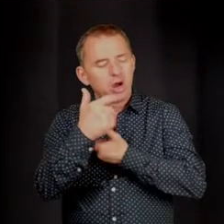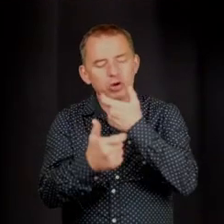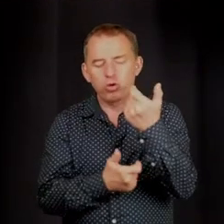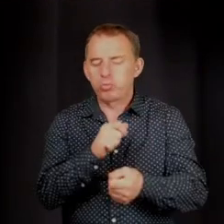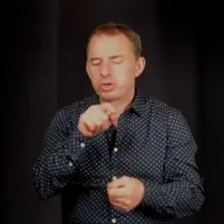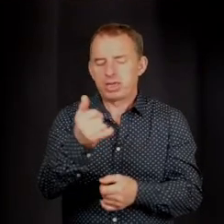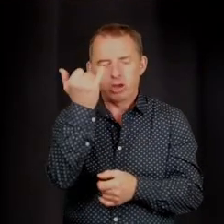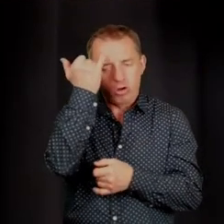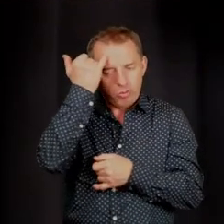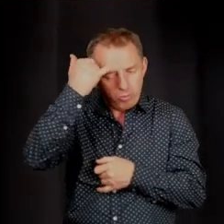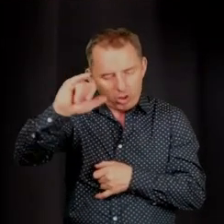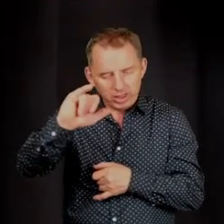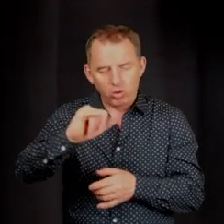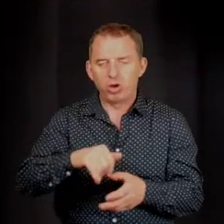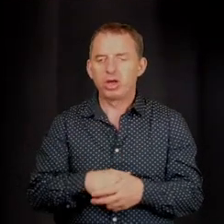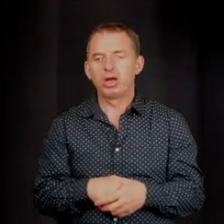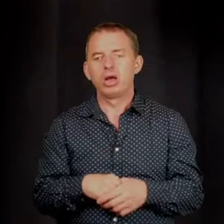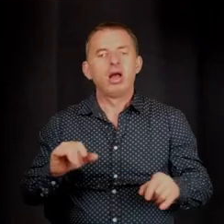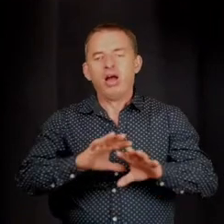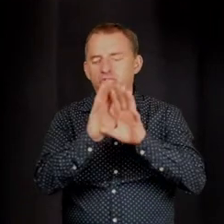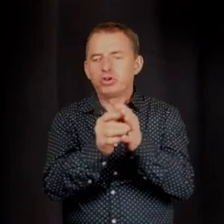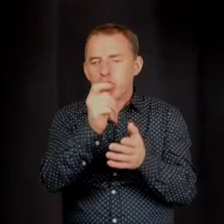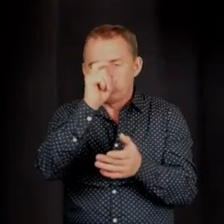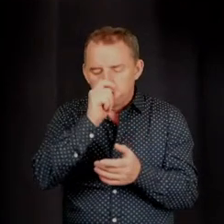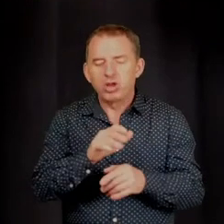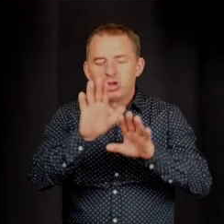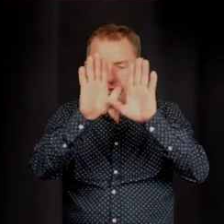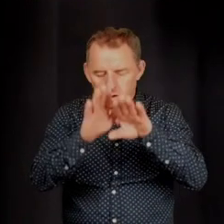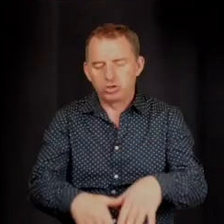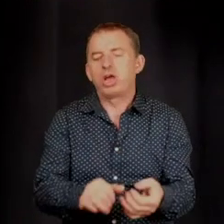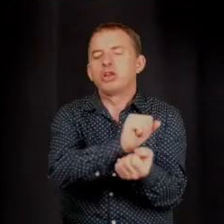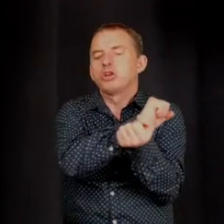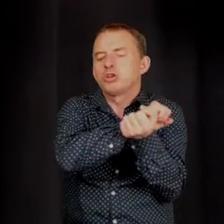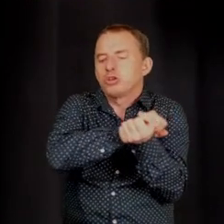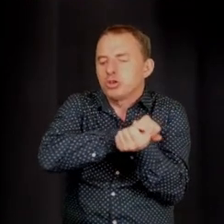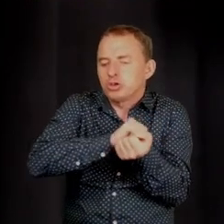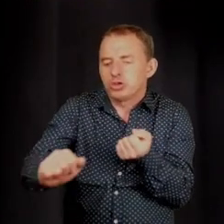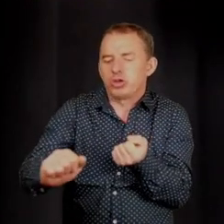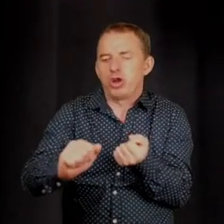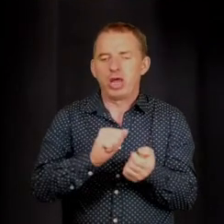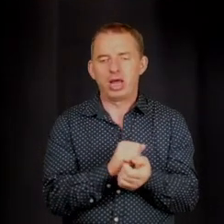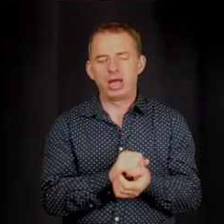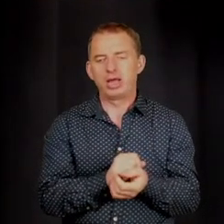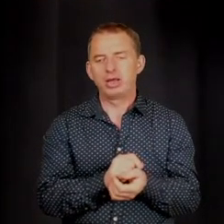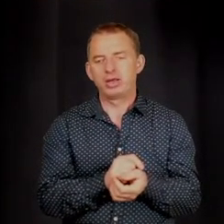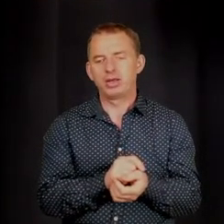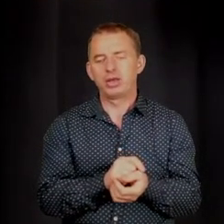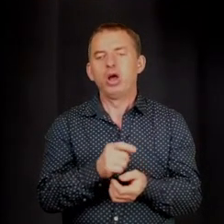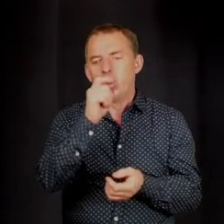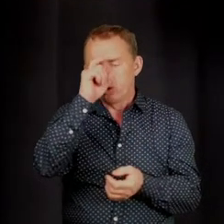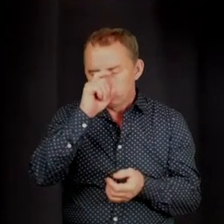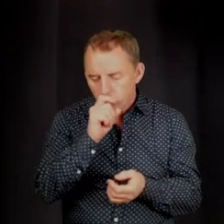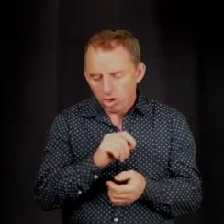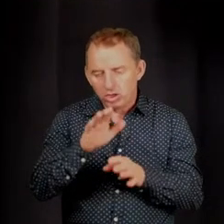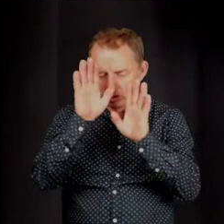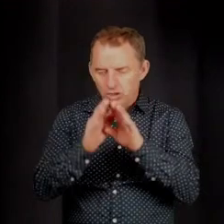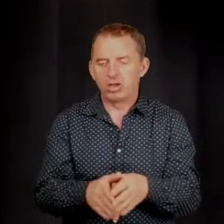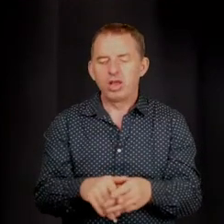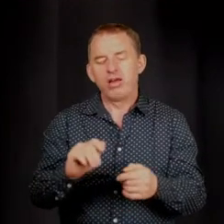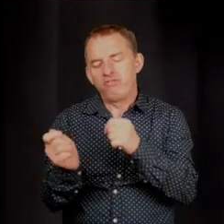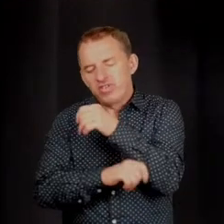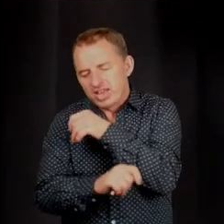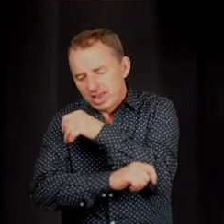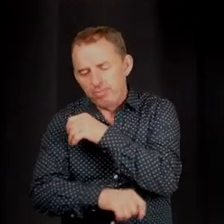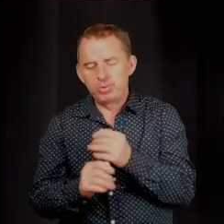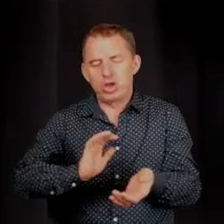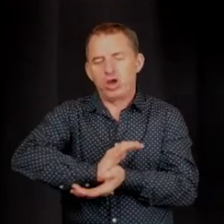will be destroyed. Wszystko, co złe, zostanie zniszczone. Evil will be eradicated. Zło zostanie wytępione.